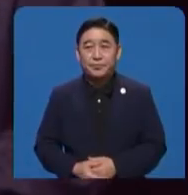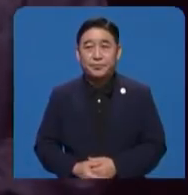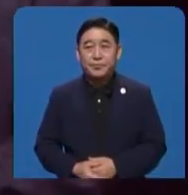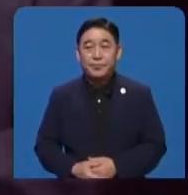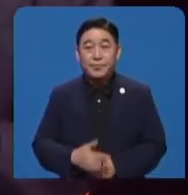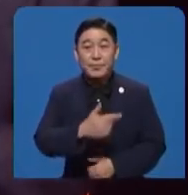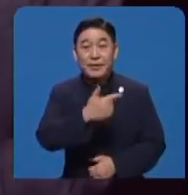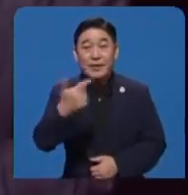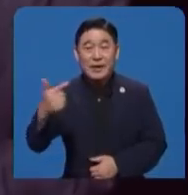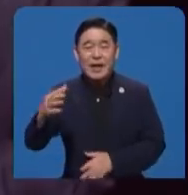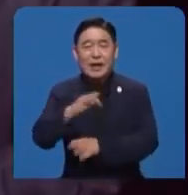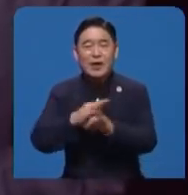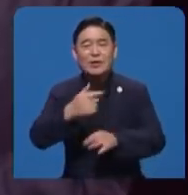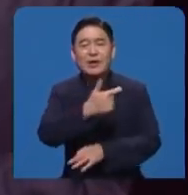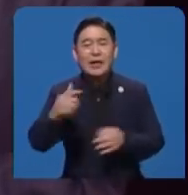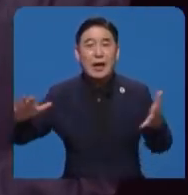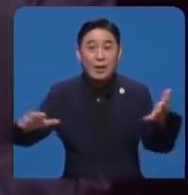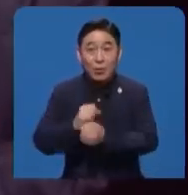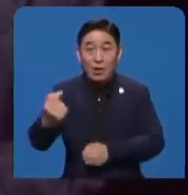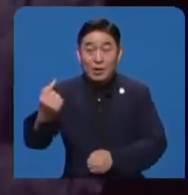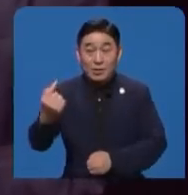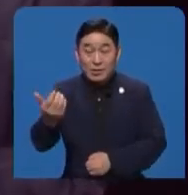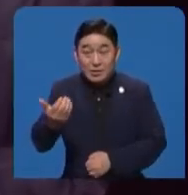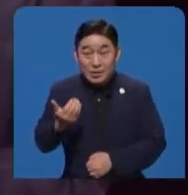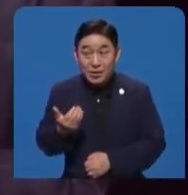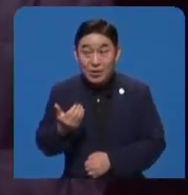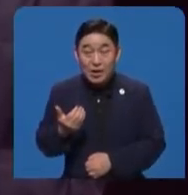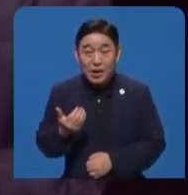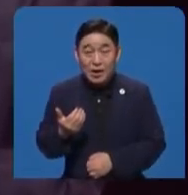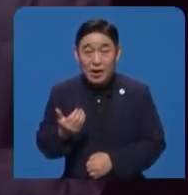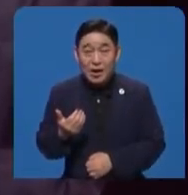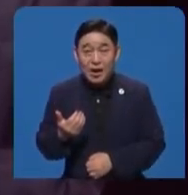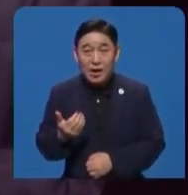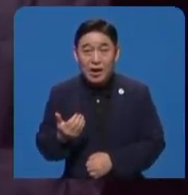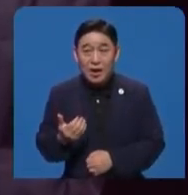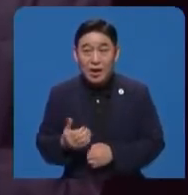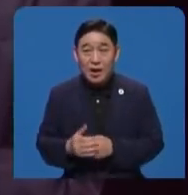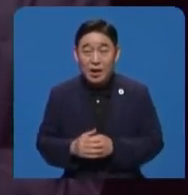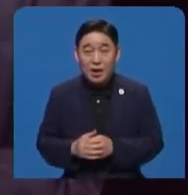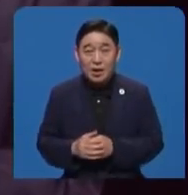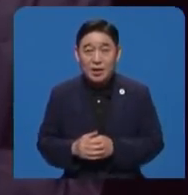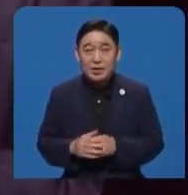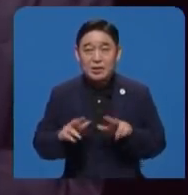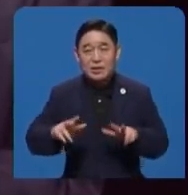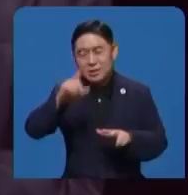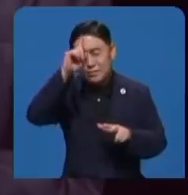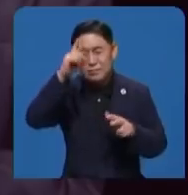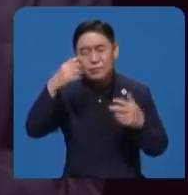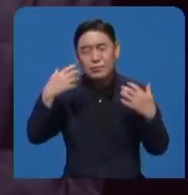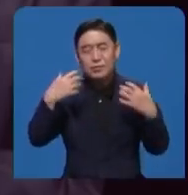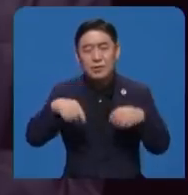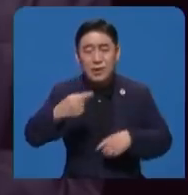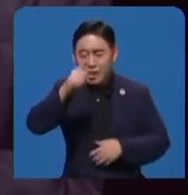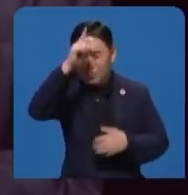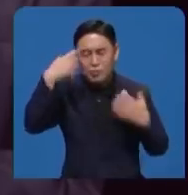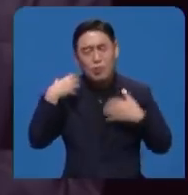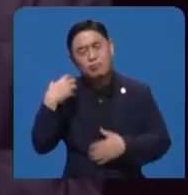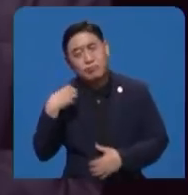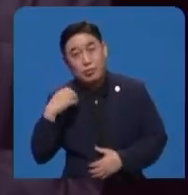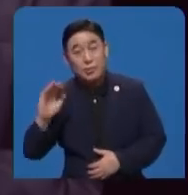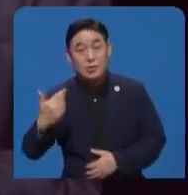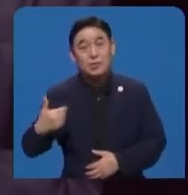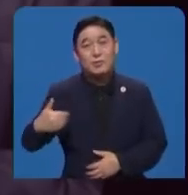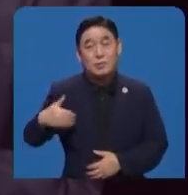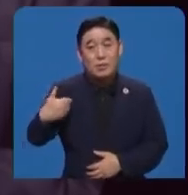퍼펙트 스톰 오기 전에 사실 끝날지도 몰라요. 다음 정부의 부담이 될지도 몰라요.